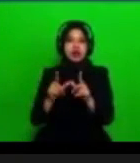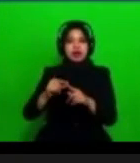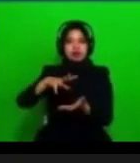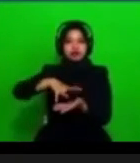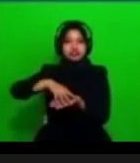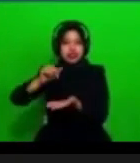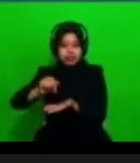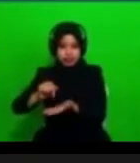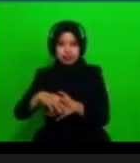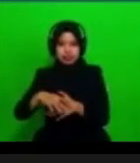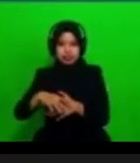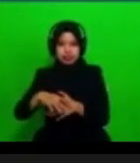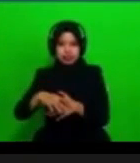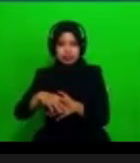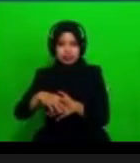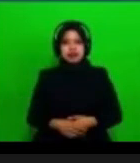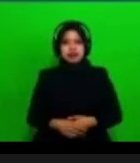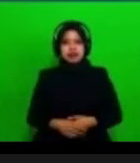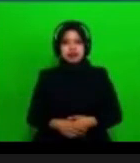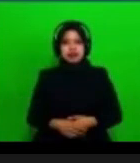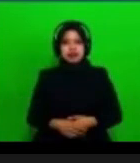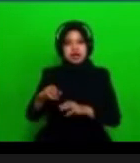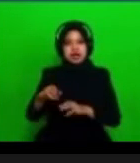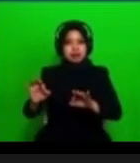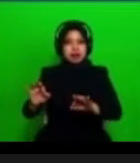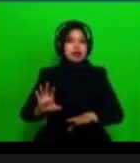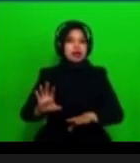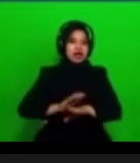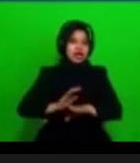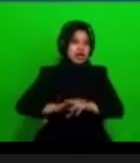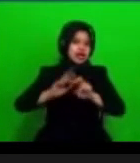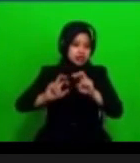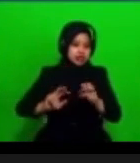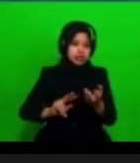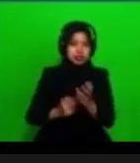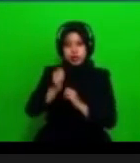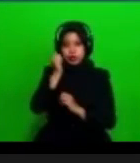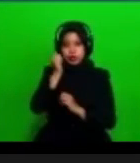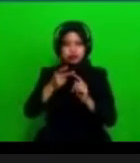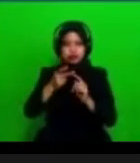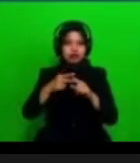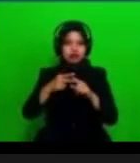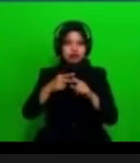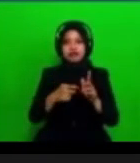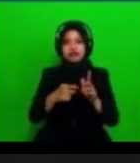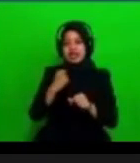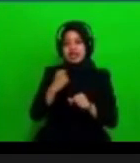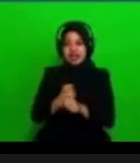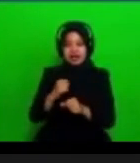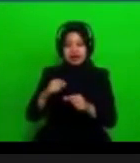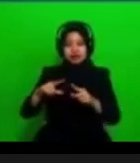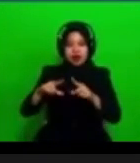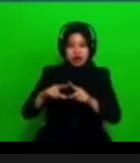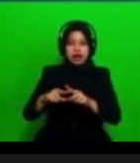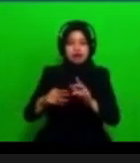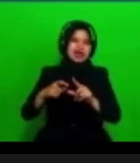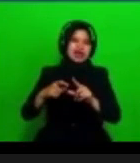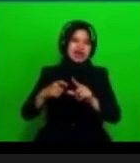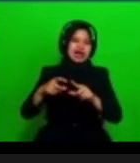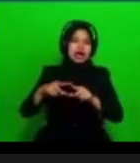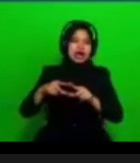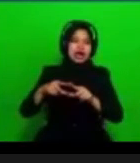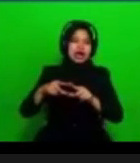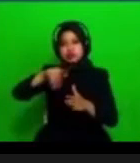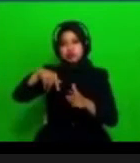Erni Cahyokumolo, Penasehat DWP Kemendikbudristek, Ibu Franka Makarim, serta ibu-ibu pengurus dan anggota DWP